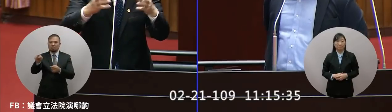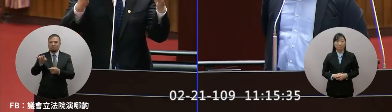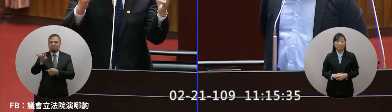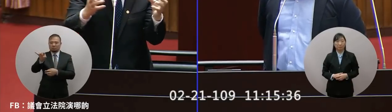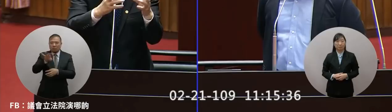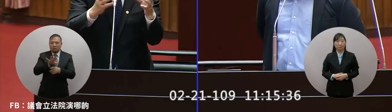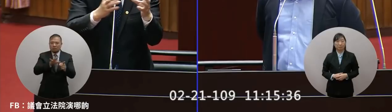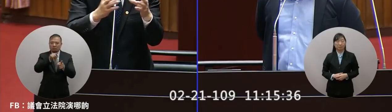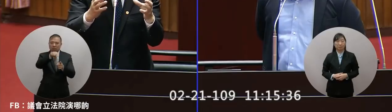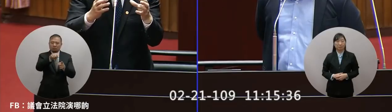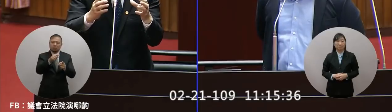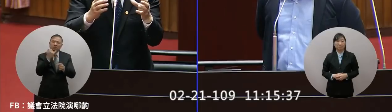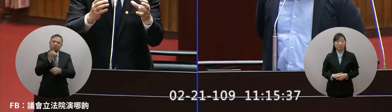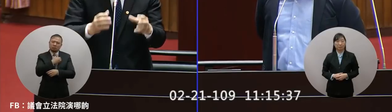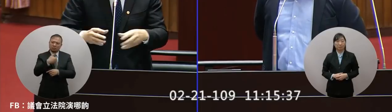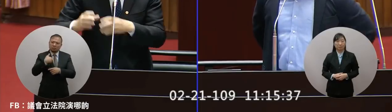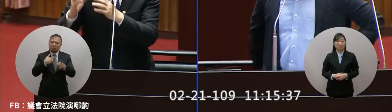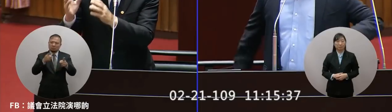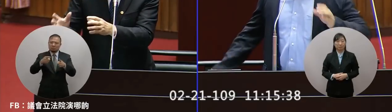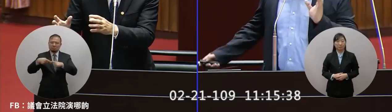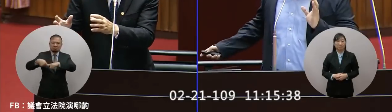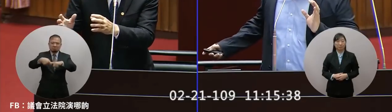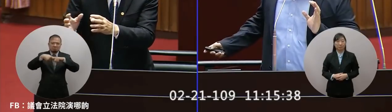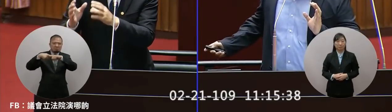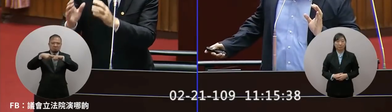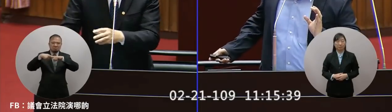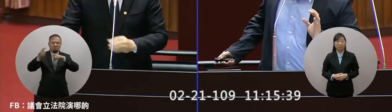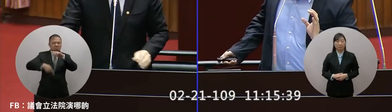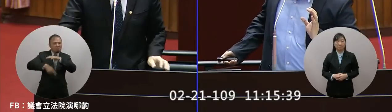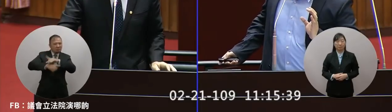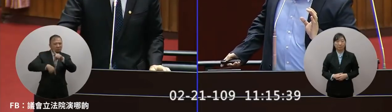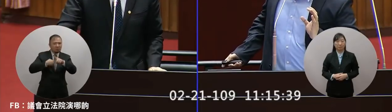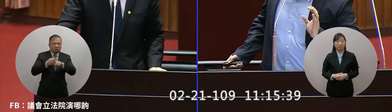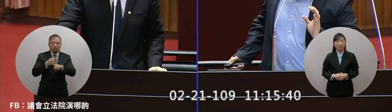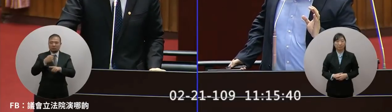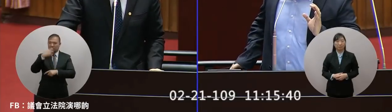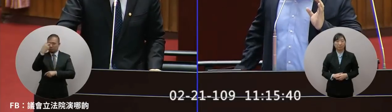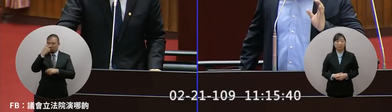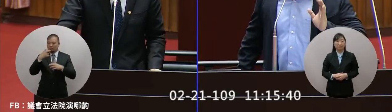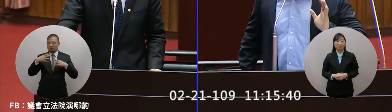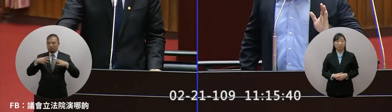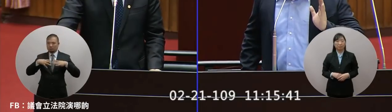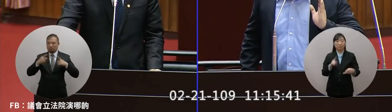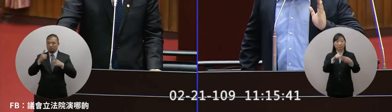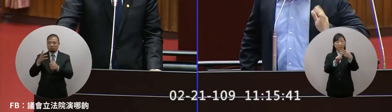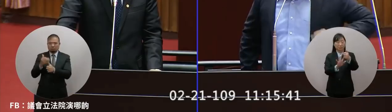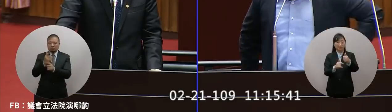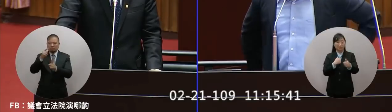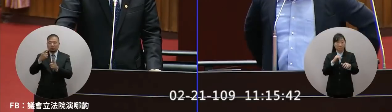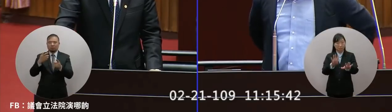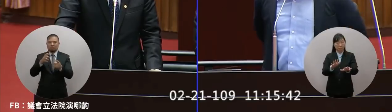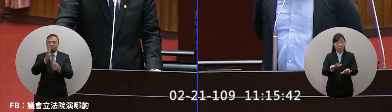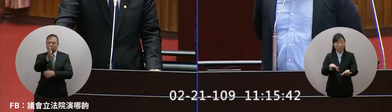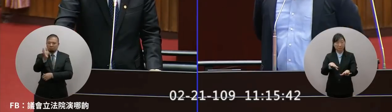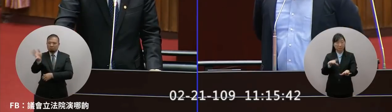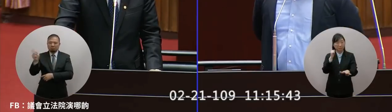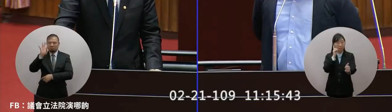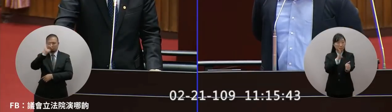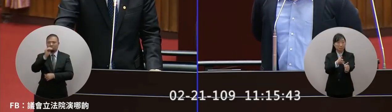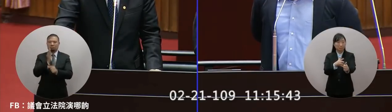象可能跟他有一个共谋的状况，这个都有检调，正在做一个必要的侦查。 主委哈，我现在先请教了